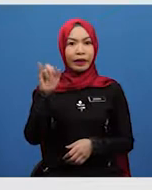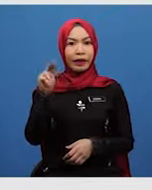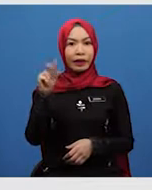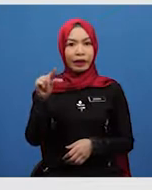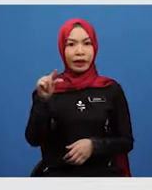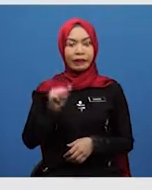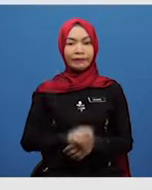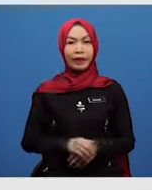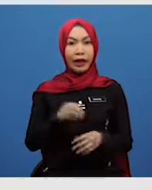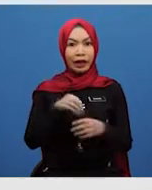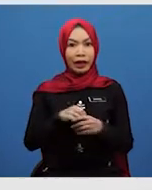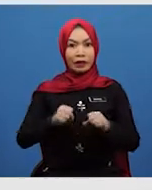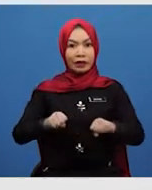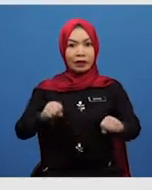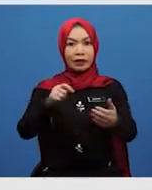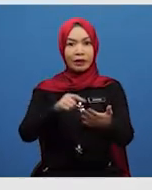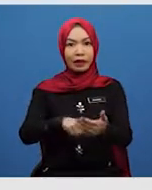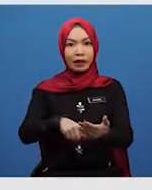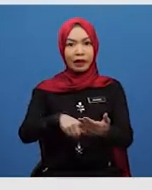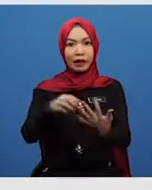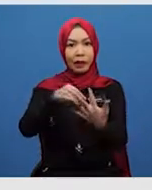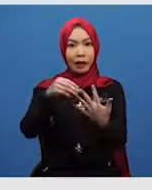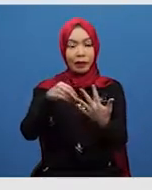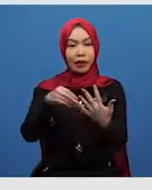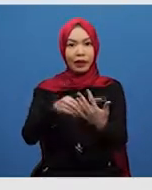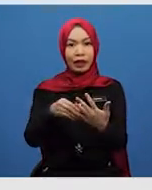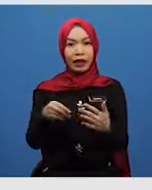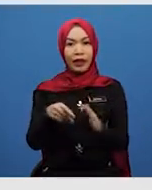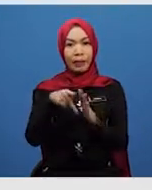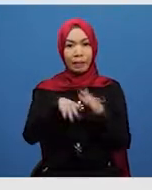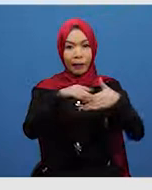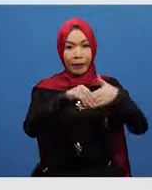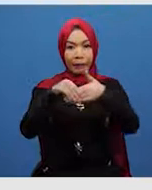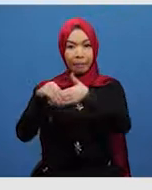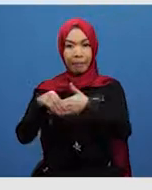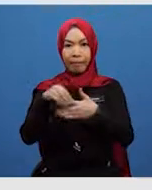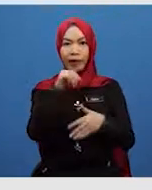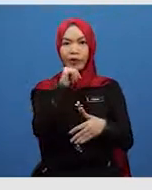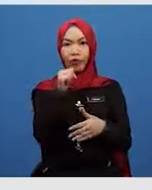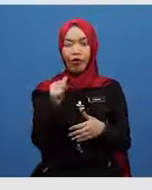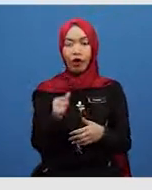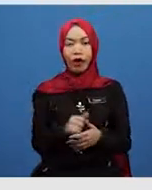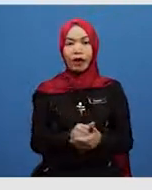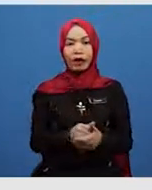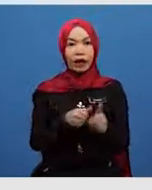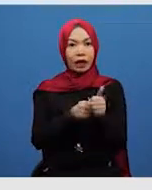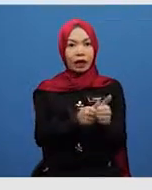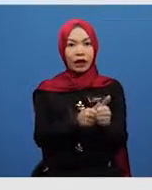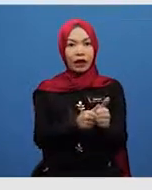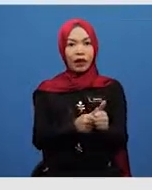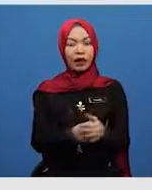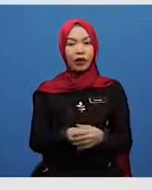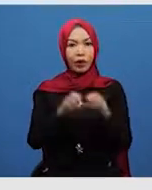di dalam sistem ini pemilihan pemimpin bukan sekadar faktor keturunan namun lebih